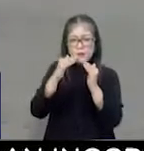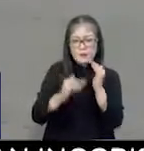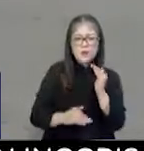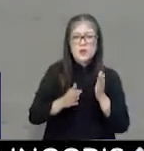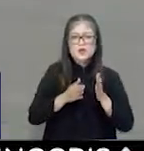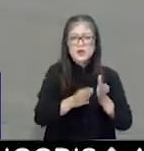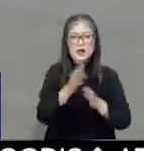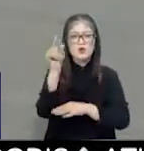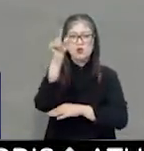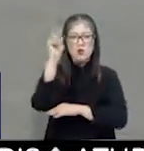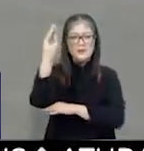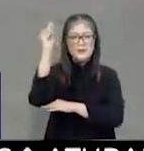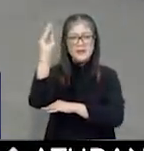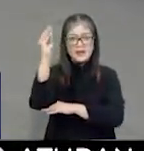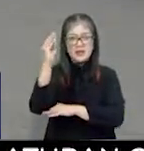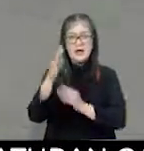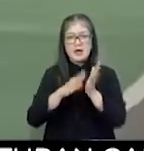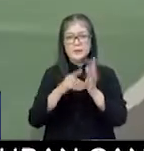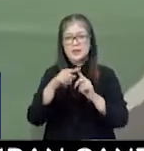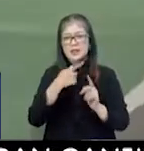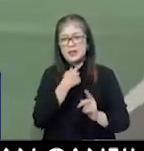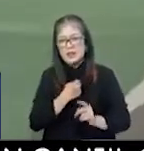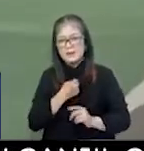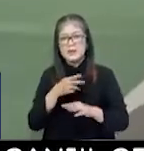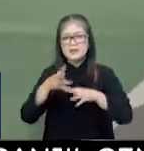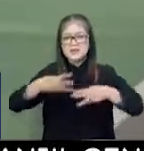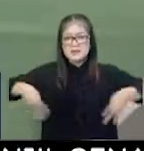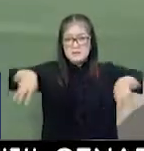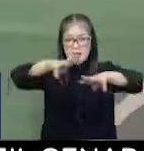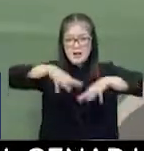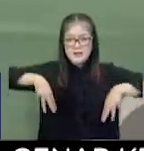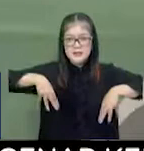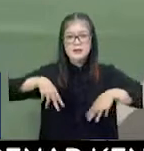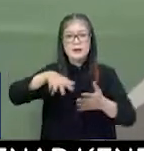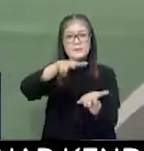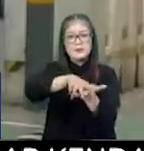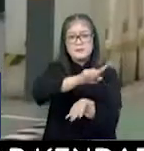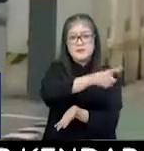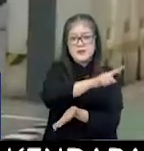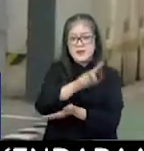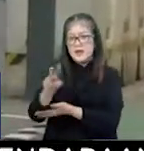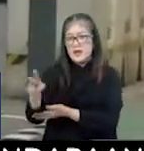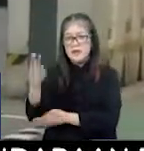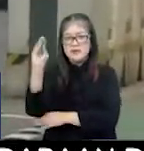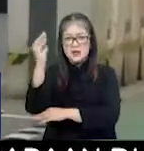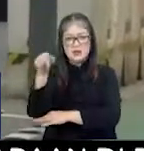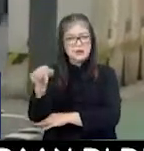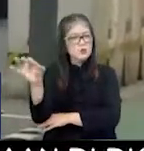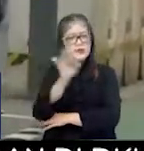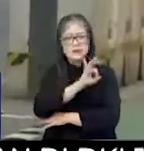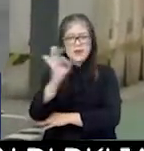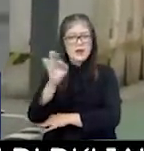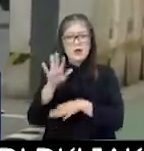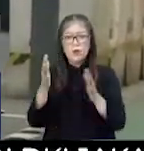kota, di antaranya di Jalan MH Tamrin, Sudirman menuju ke arah Semanggi. Dan sebelumnya pemberlakuan ganjil genap di DKI Jakarta